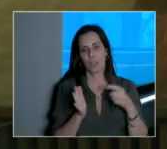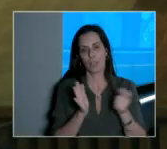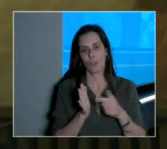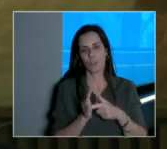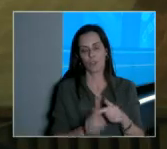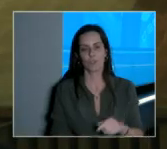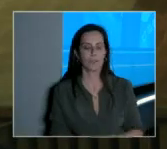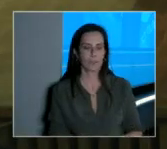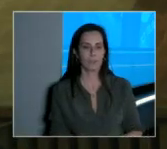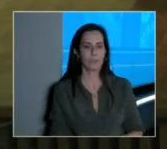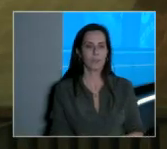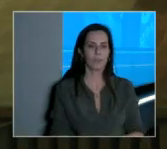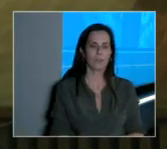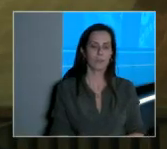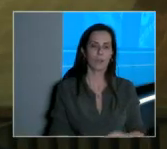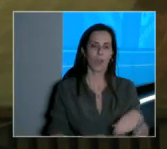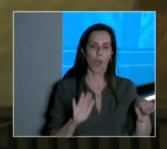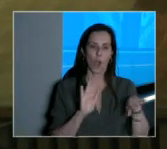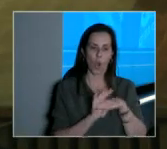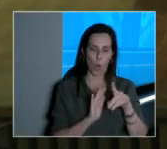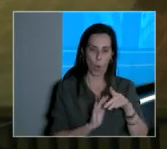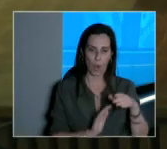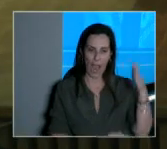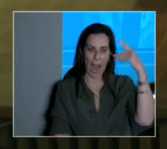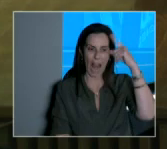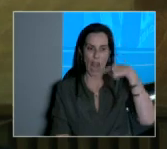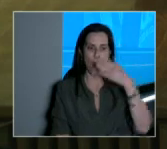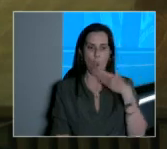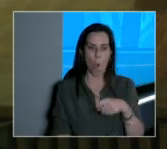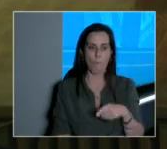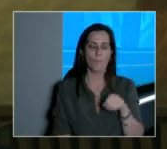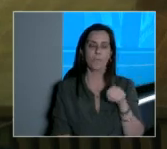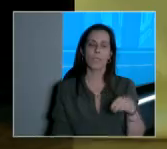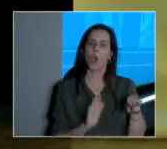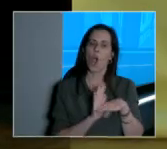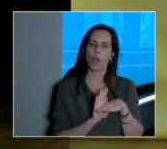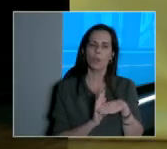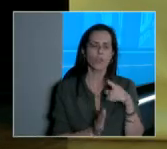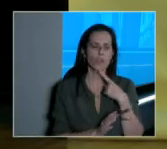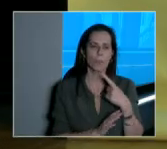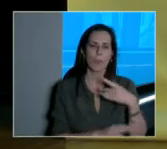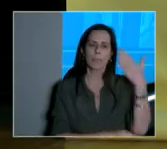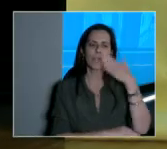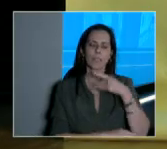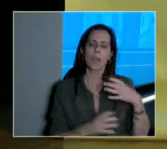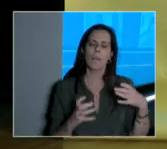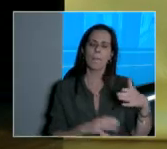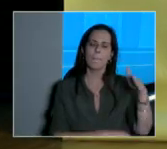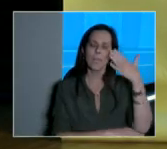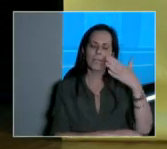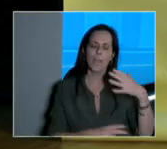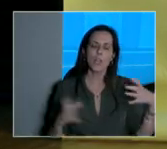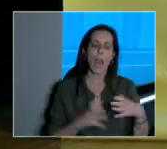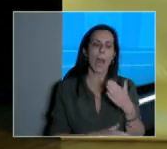מתחיל? טוב, חוק יסוד הלאום הוא חוק שבא ובעצם מגדיר את מדינת ישראל כמדינת הלאום של